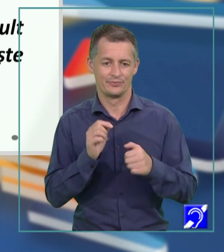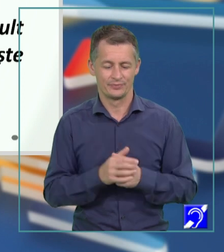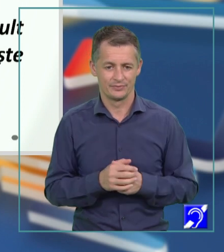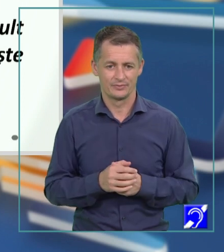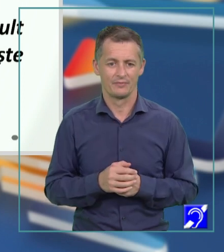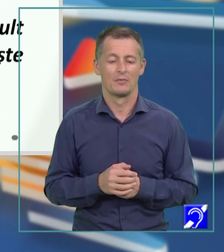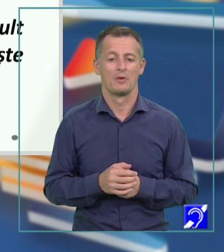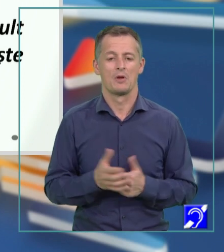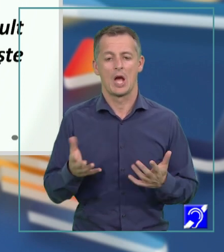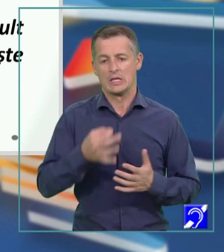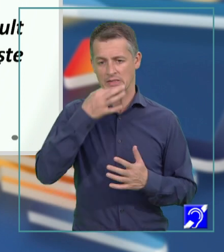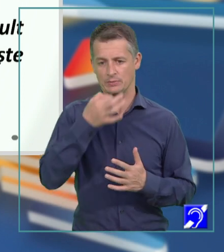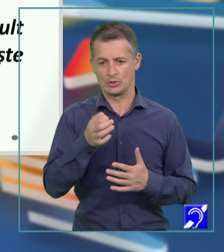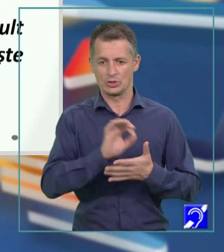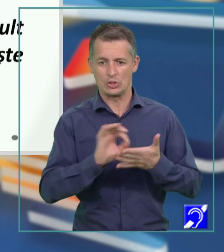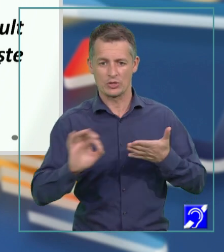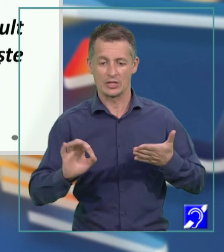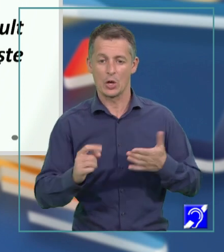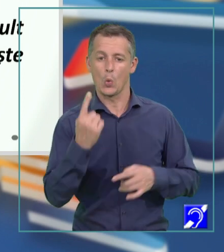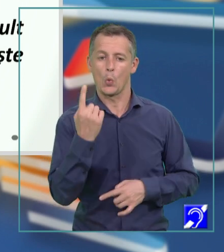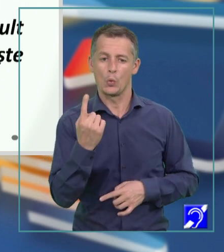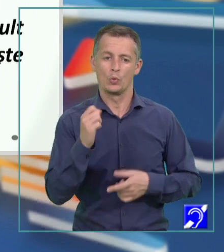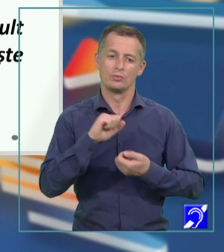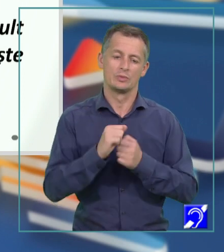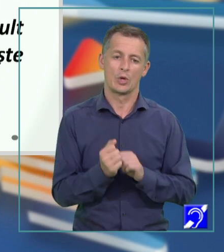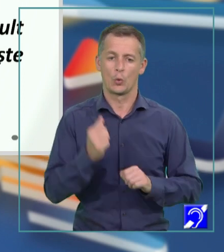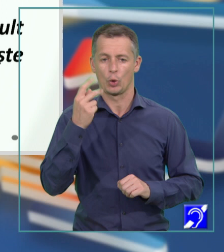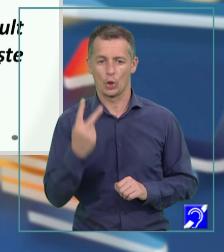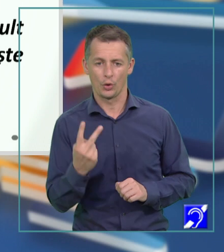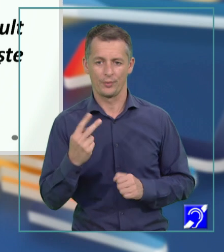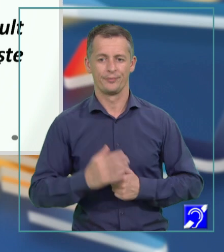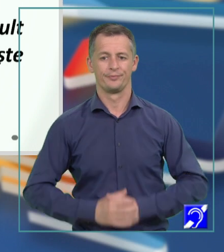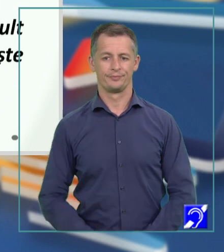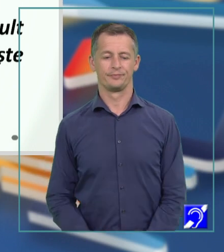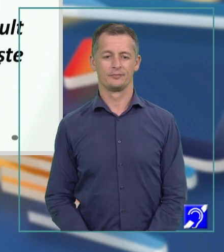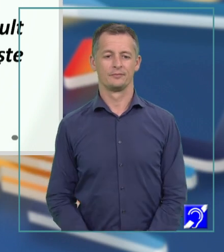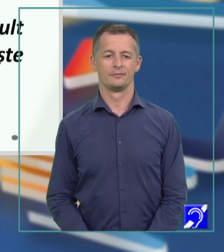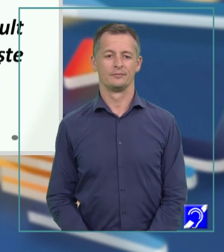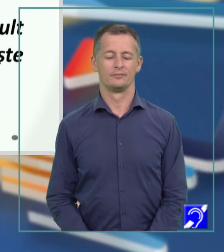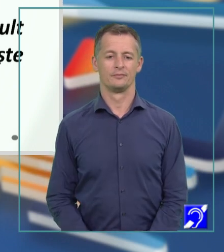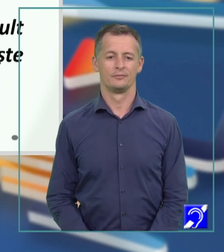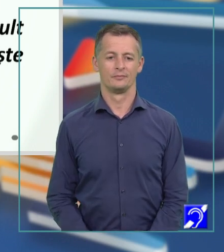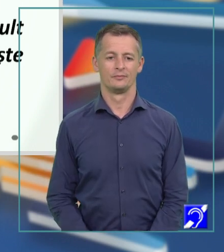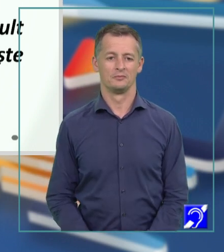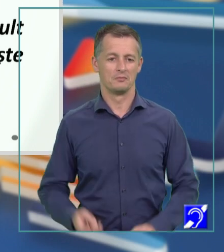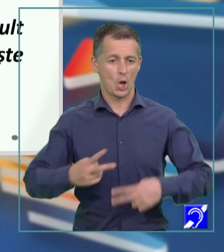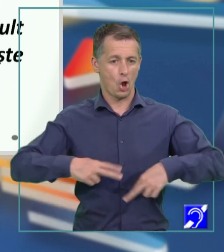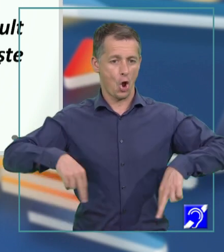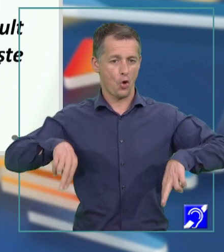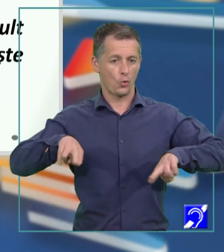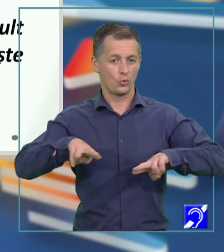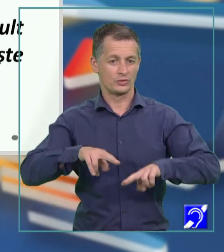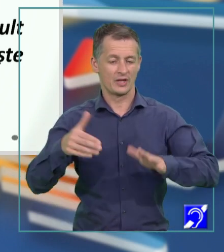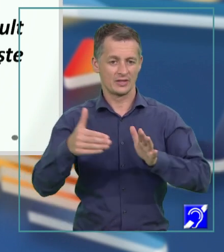că sunt notate cu 1, respectiv cu 2. Deci, concluzia este că trebuie să